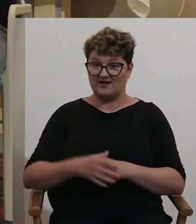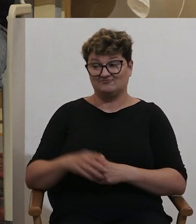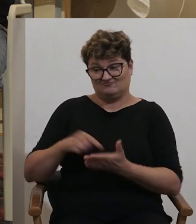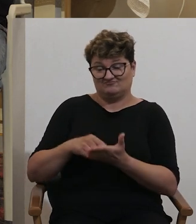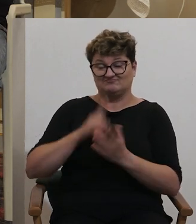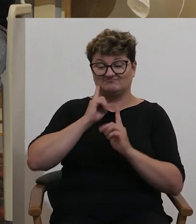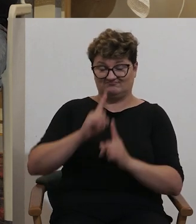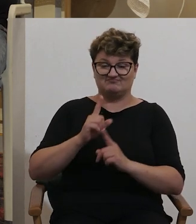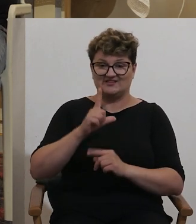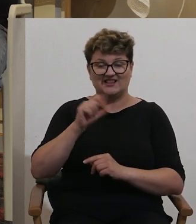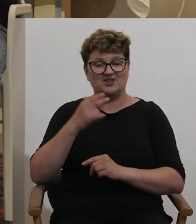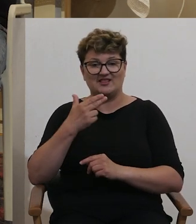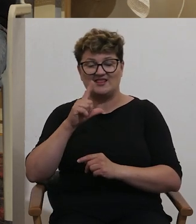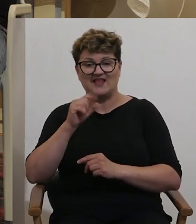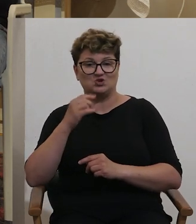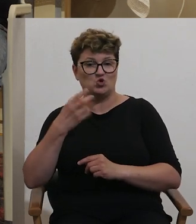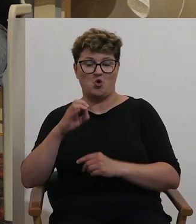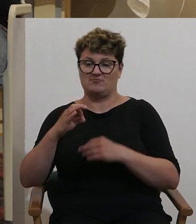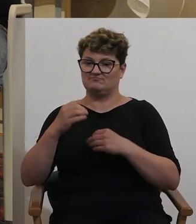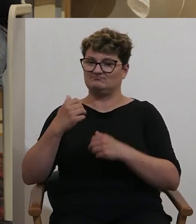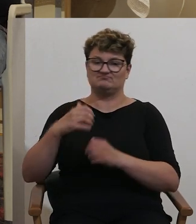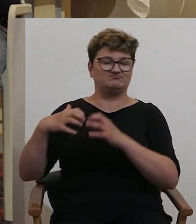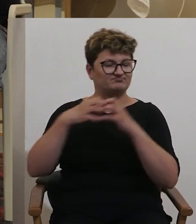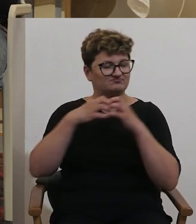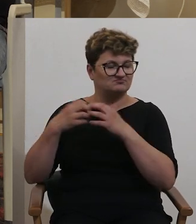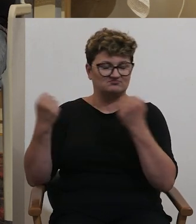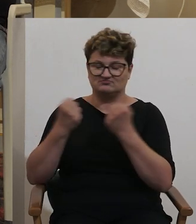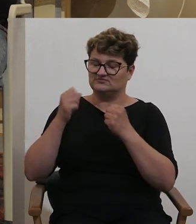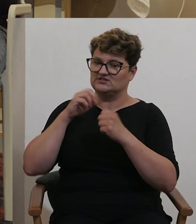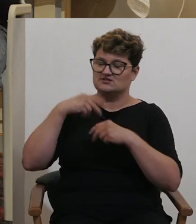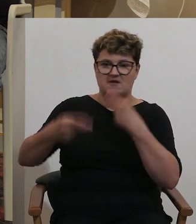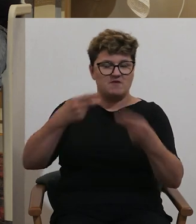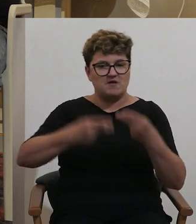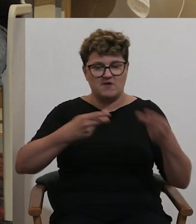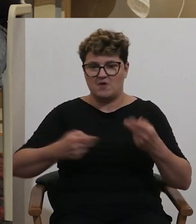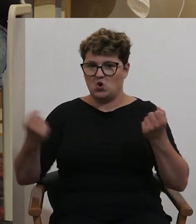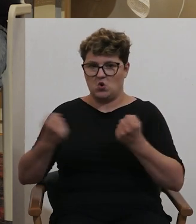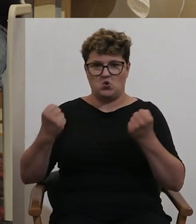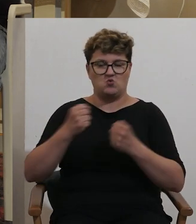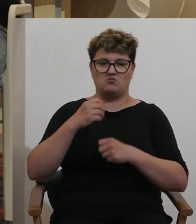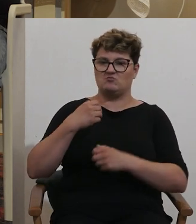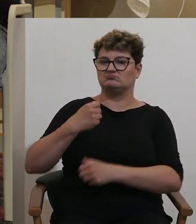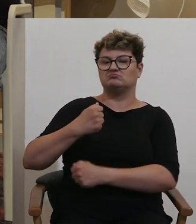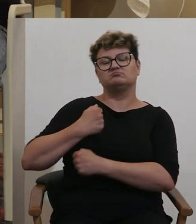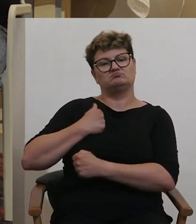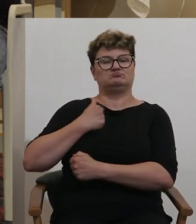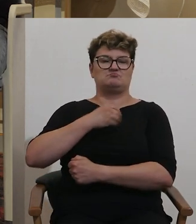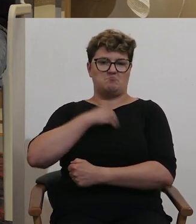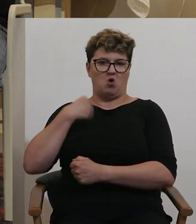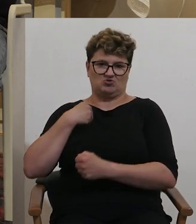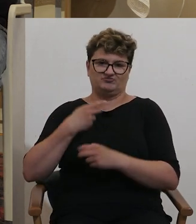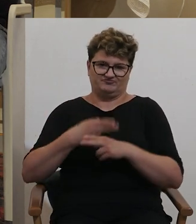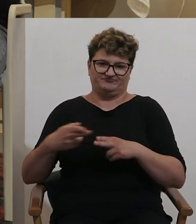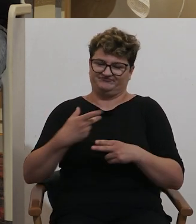Lenino, niezwykle krwawa bitwa, w której rzeczywiście żołnierz polski się skrwawił.